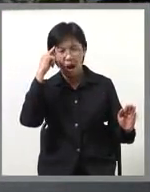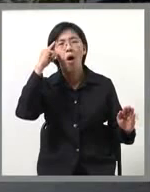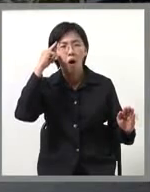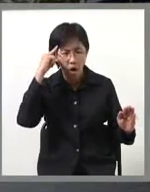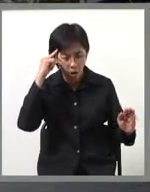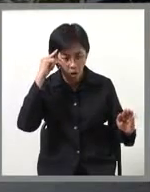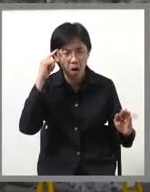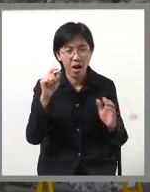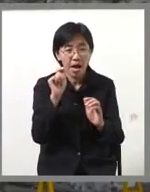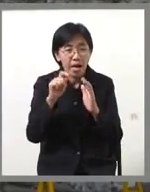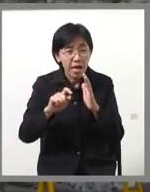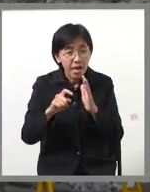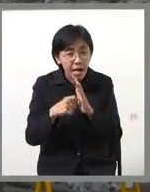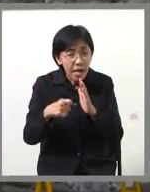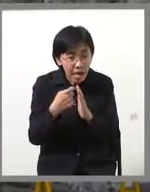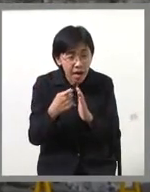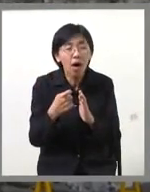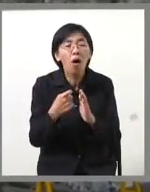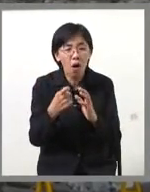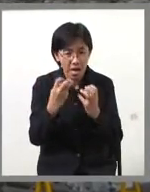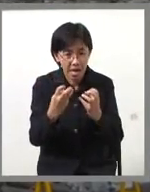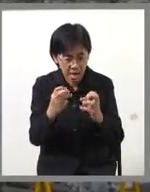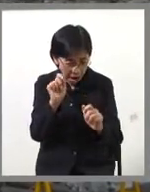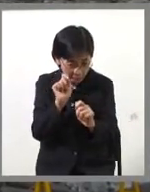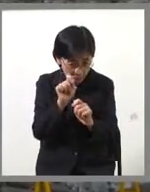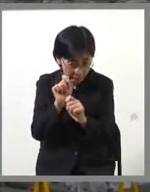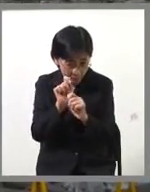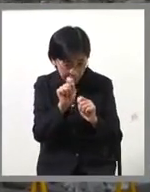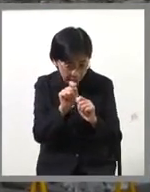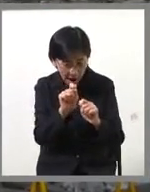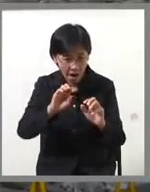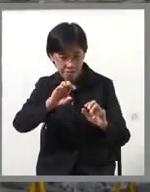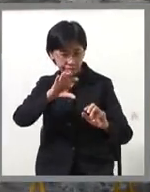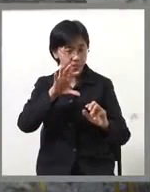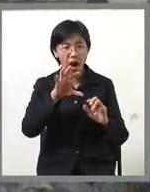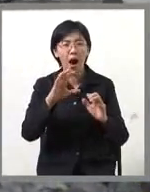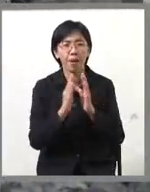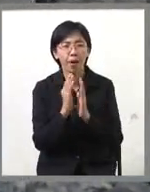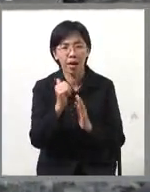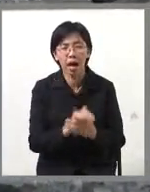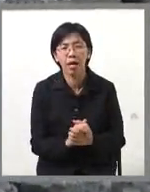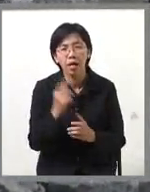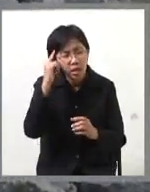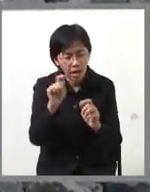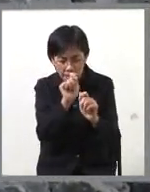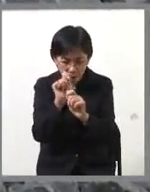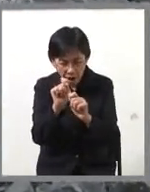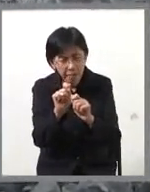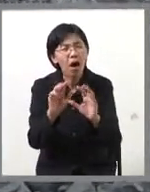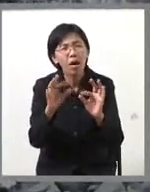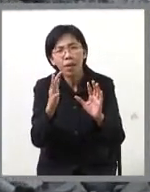จะสลักพระได้เพราะลักษณะหินเนี่ยมันน่าจะเป็นหินที่มีความแข็งมีความเหนียวไ